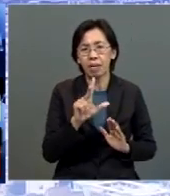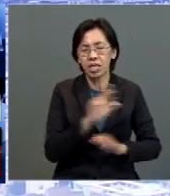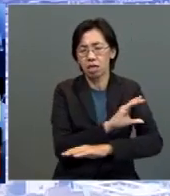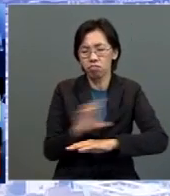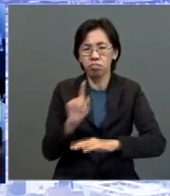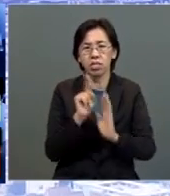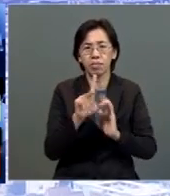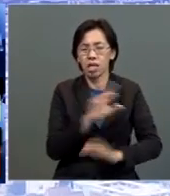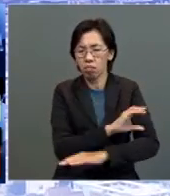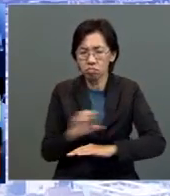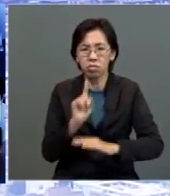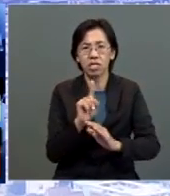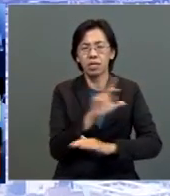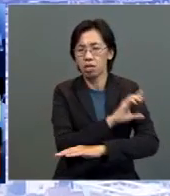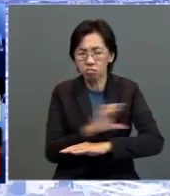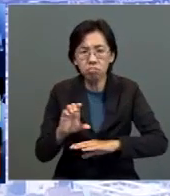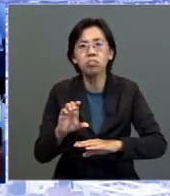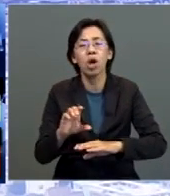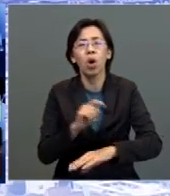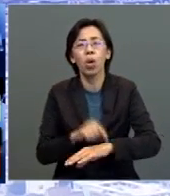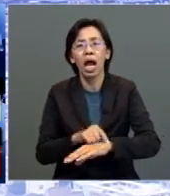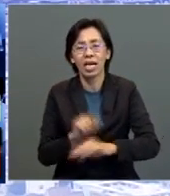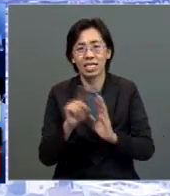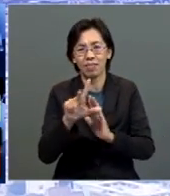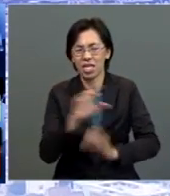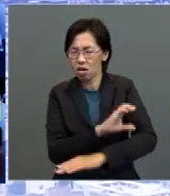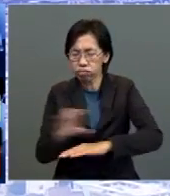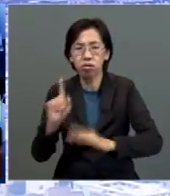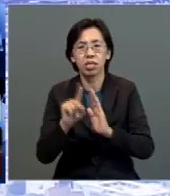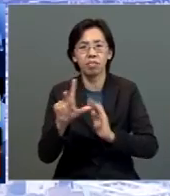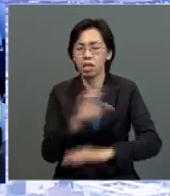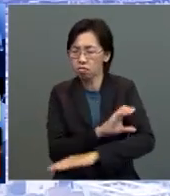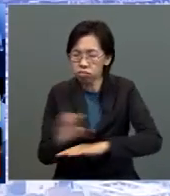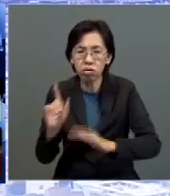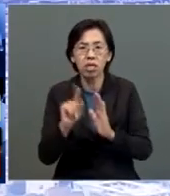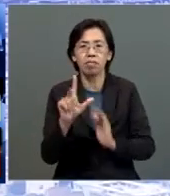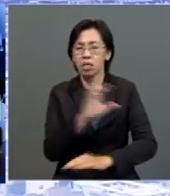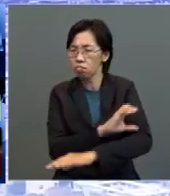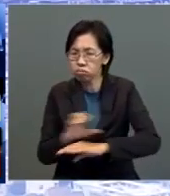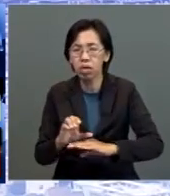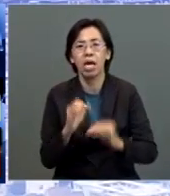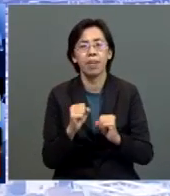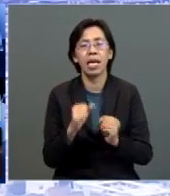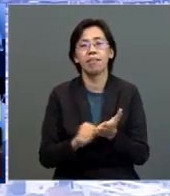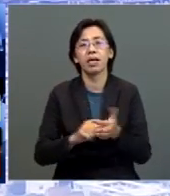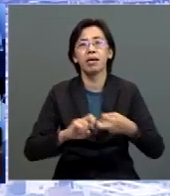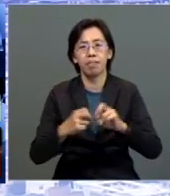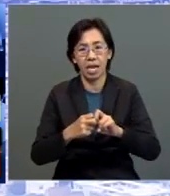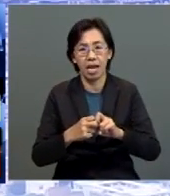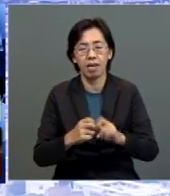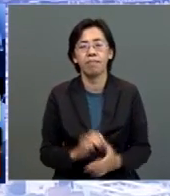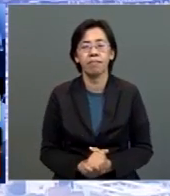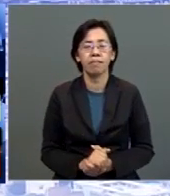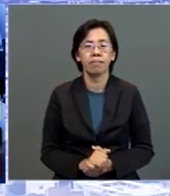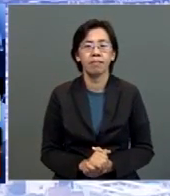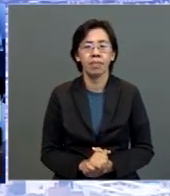วนรถให้วิ่งให้ถี่ขึ้นในระยะเวลา3นาทีให้ได้นะครับอันนี้คือปัญหา นี่คือวิธีการแก้ปัญหาอันนึงแต่ที่ส